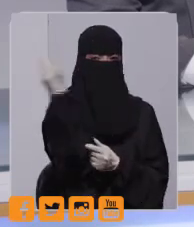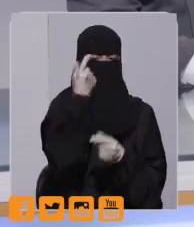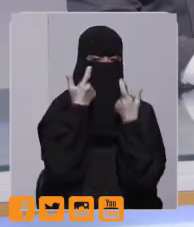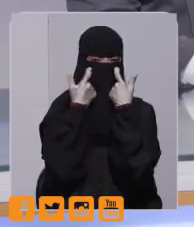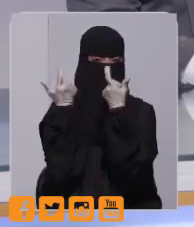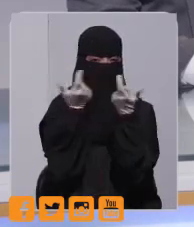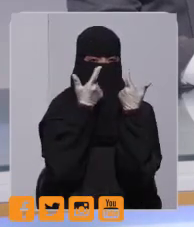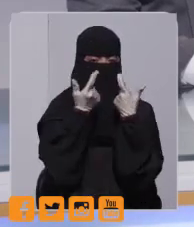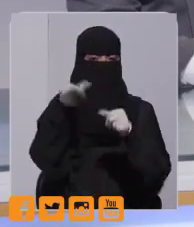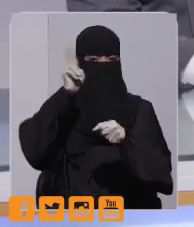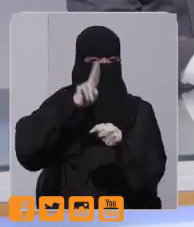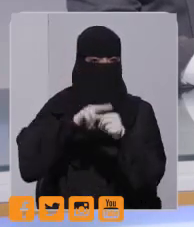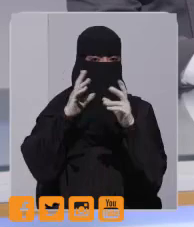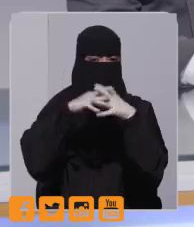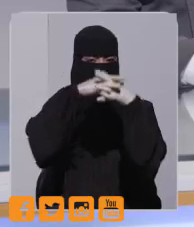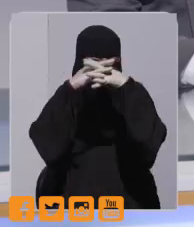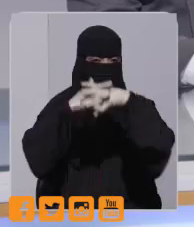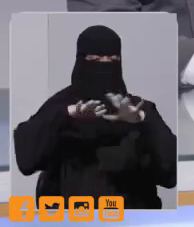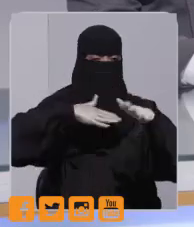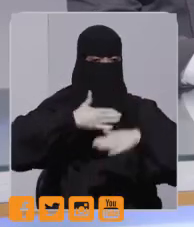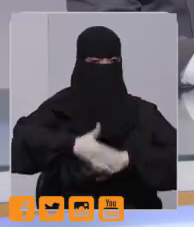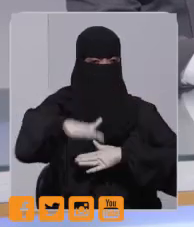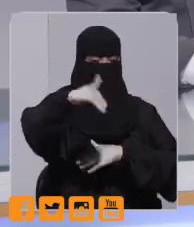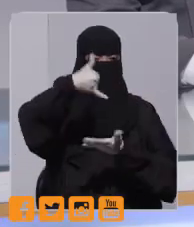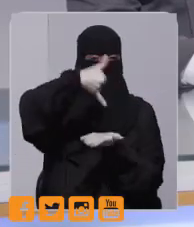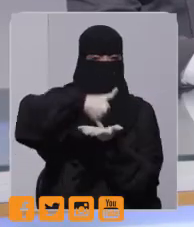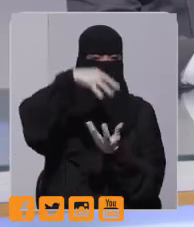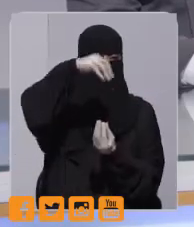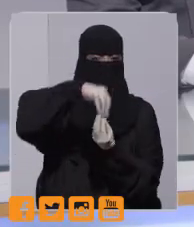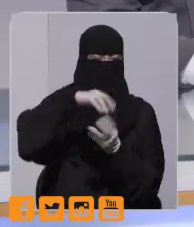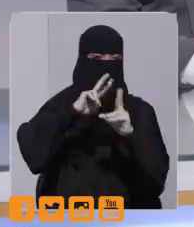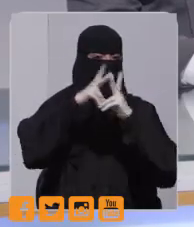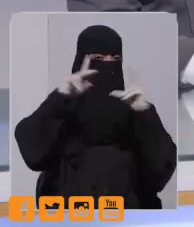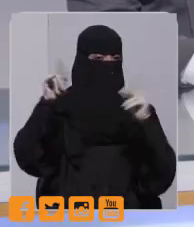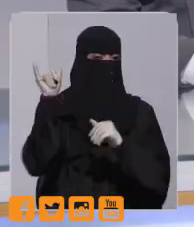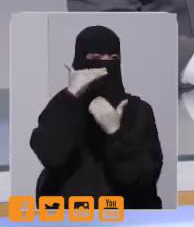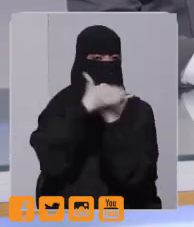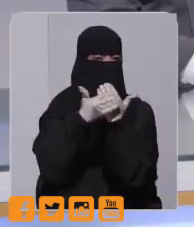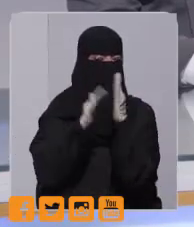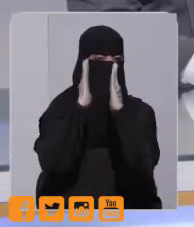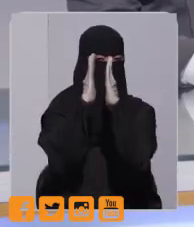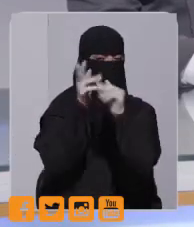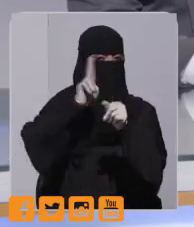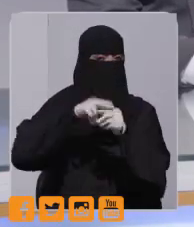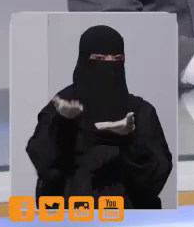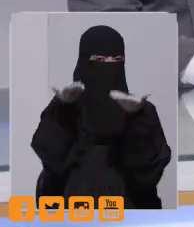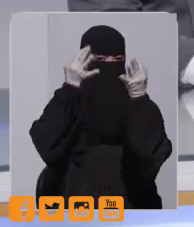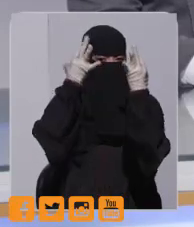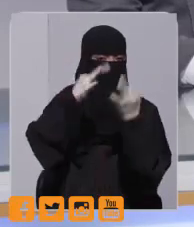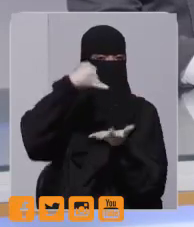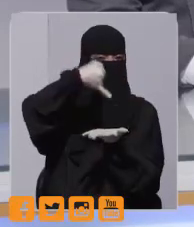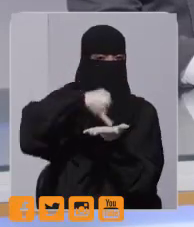تفقديه لعدد من مشاريع الطرق بمدينه المكلا في سياق اهتمامه بهذا القطاع وتحسين المدينه